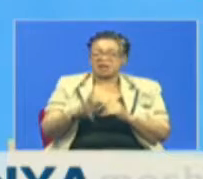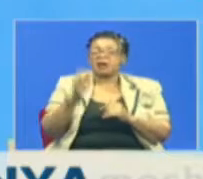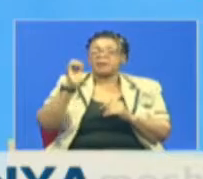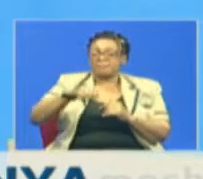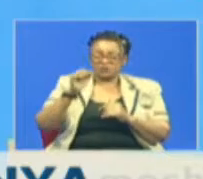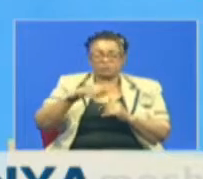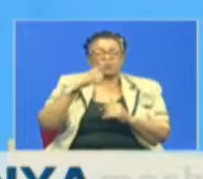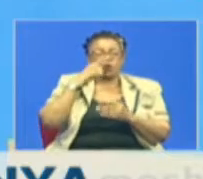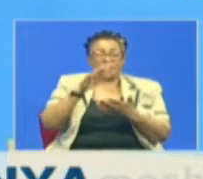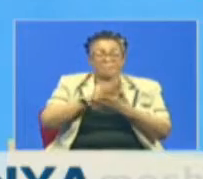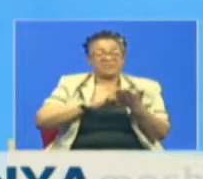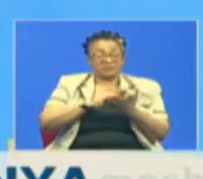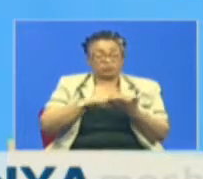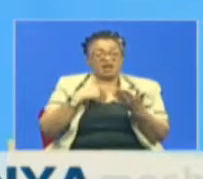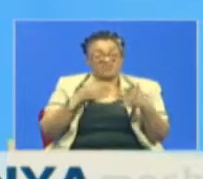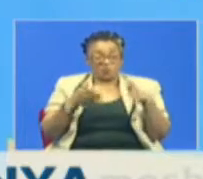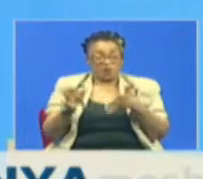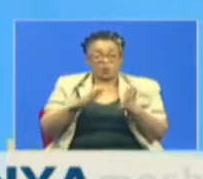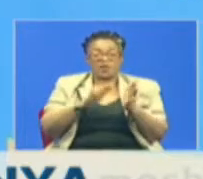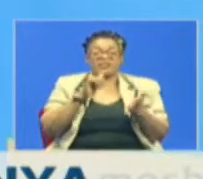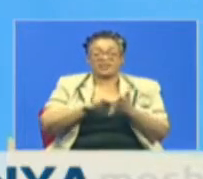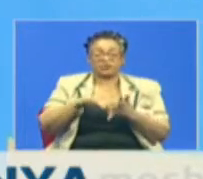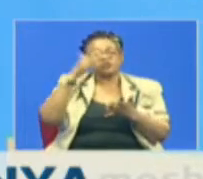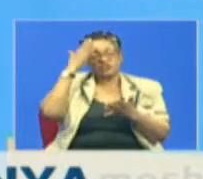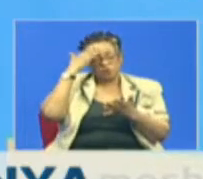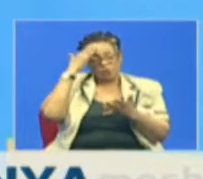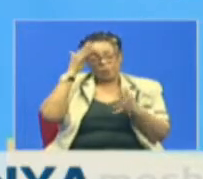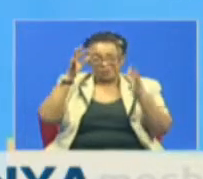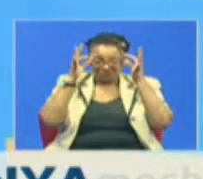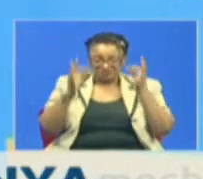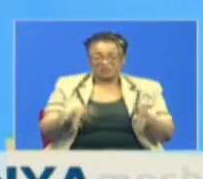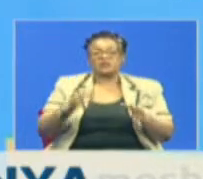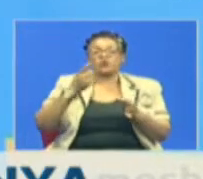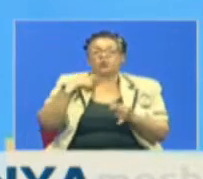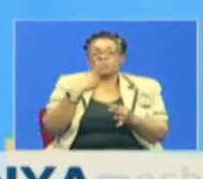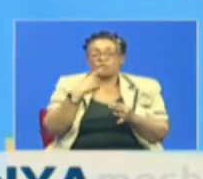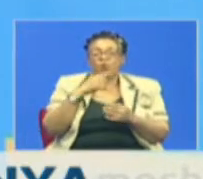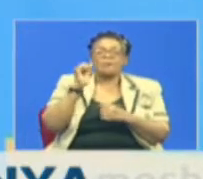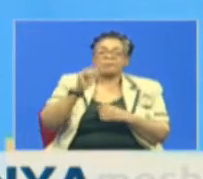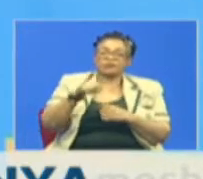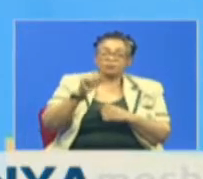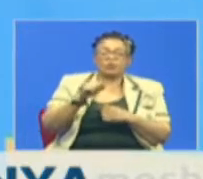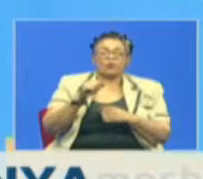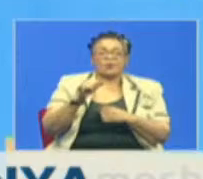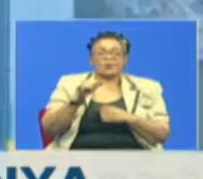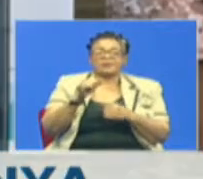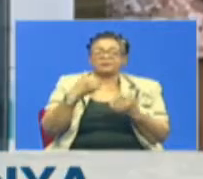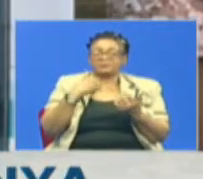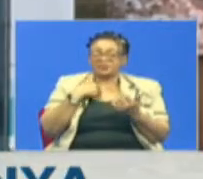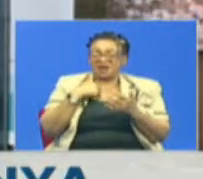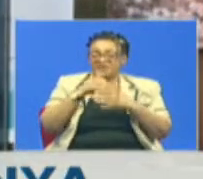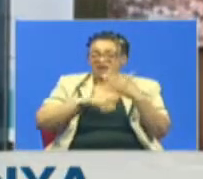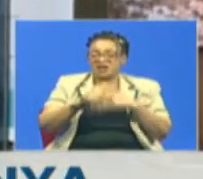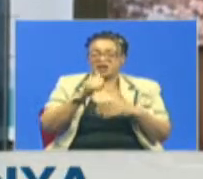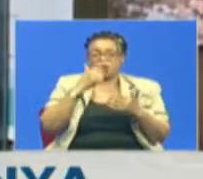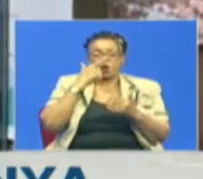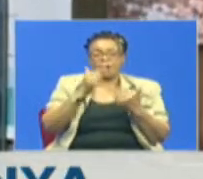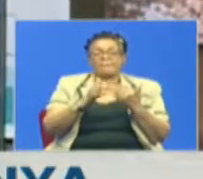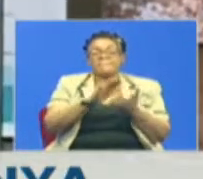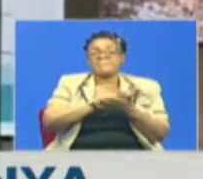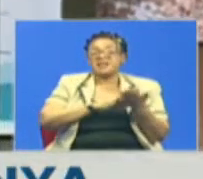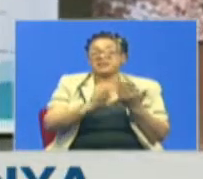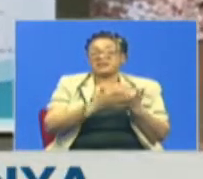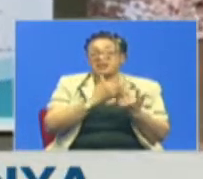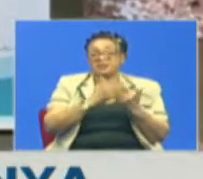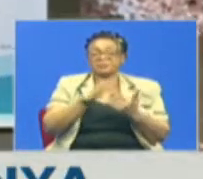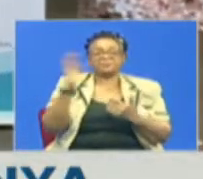actually a criteria that determines who would be able to be enrolled into the home-based care program. Aidha, Wizara ya Afya inasema